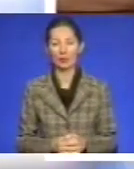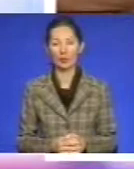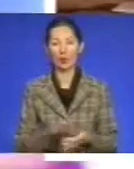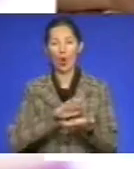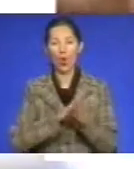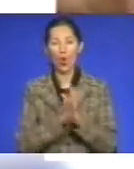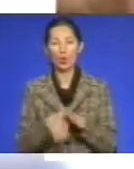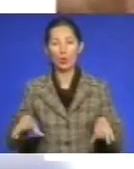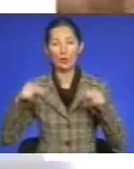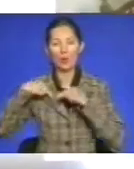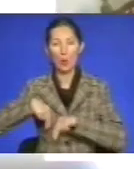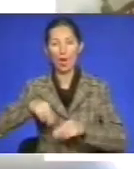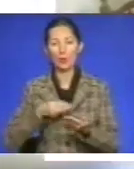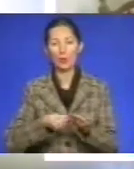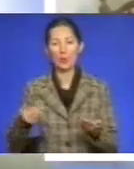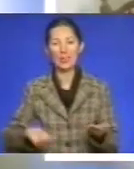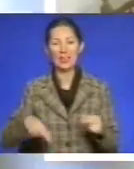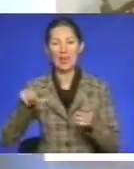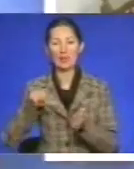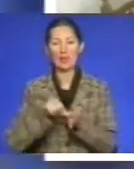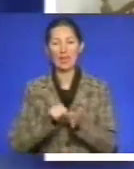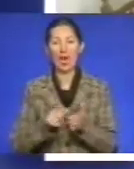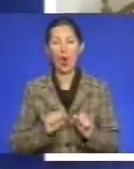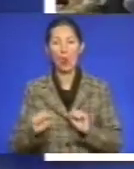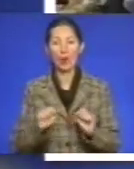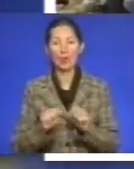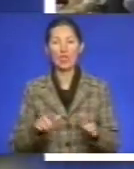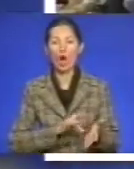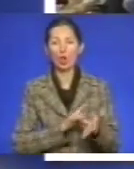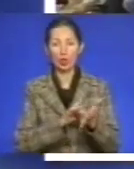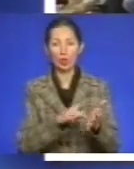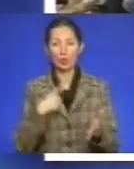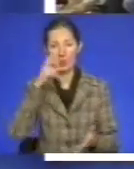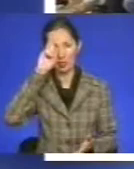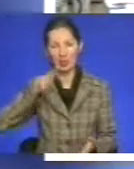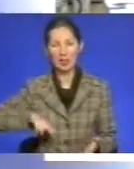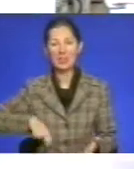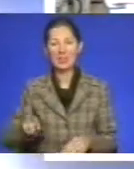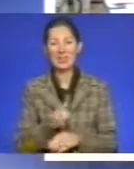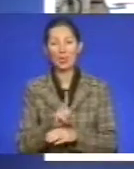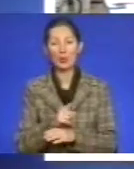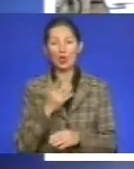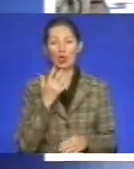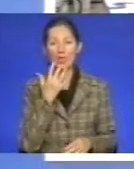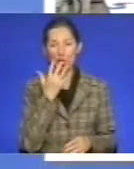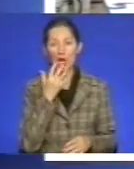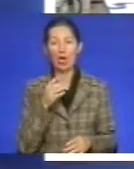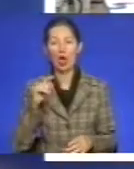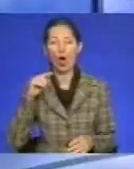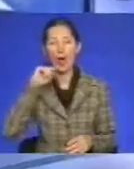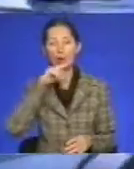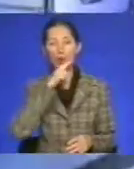Угоду про співпрацю підписали представники управління туризму облдержадміністрації і Тернопільського національного економічного